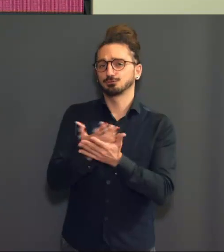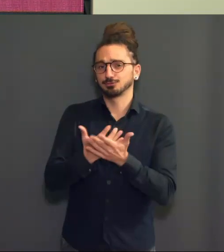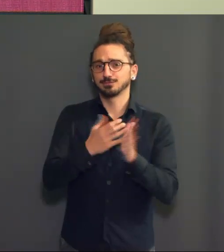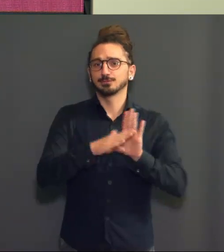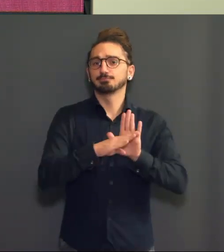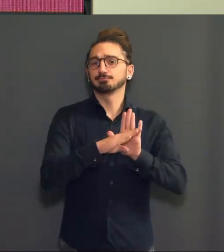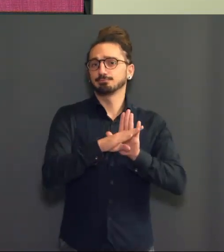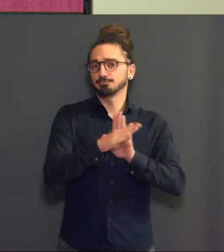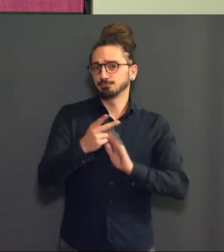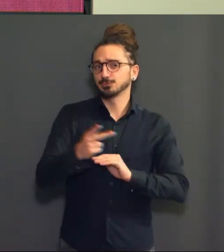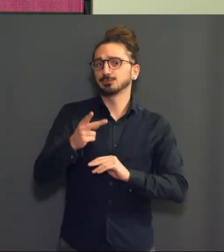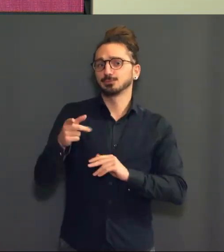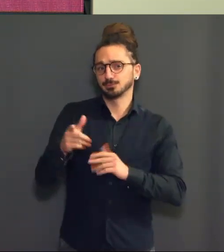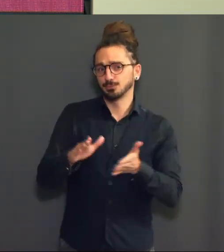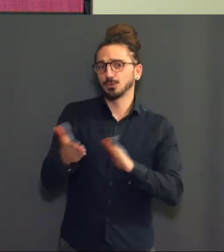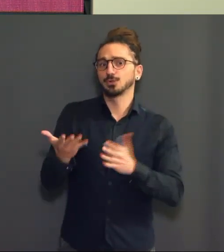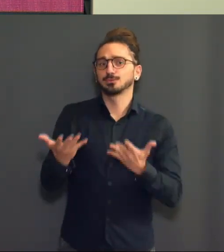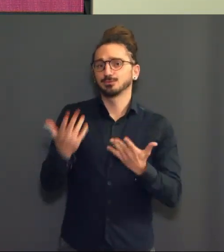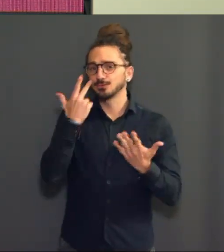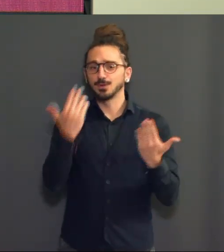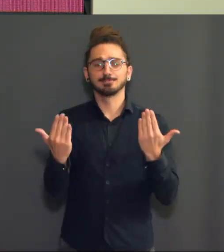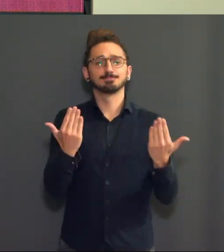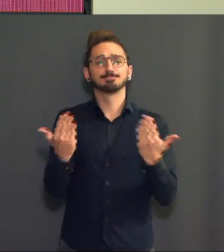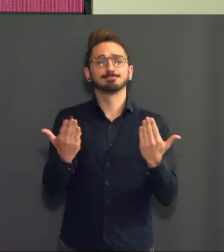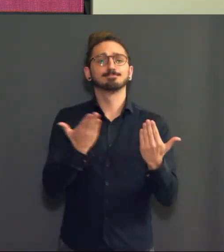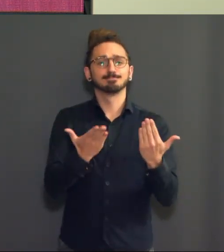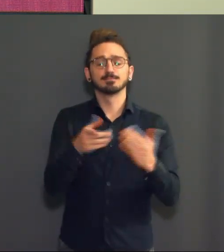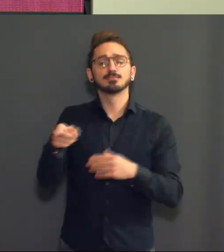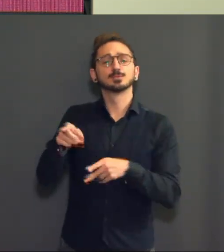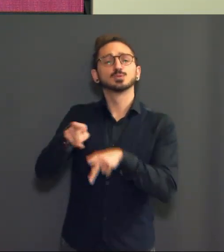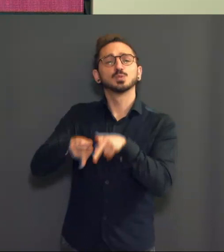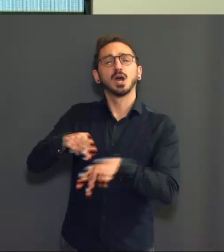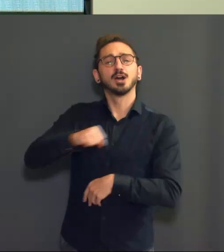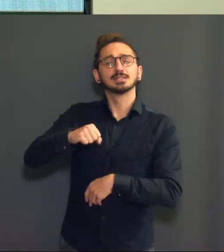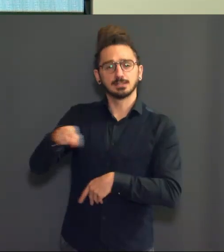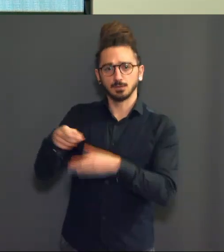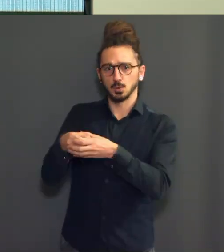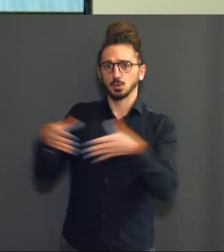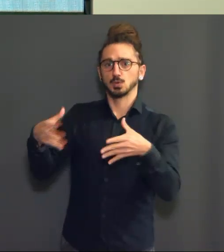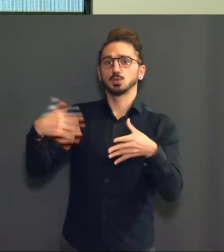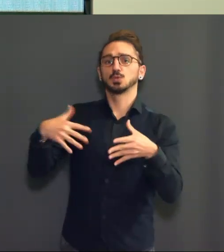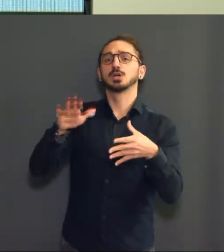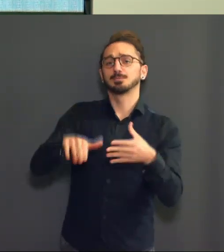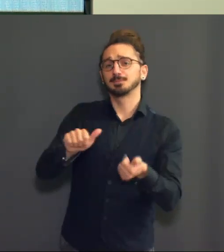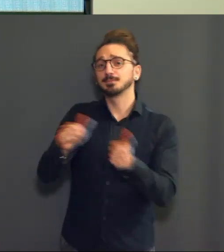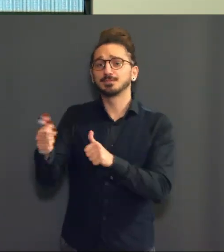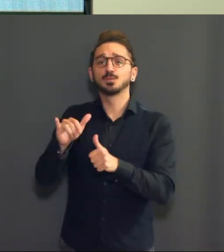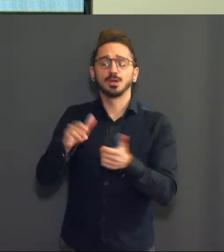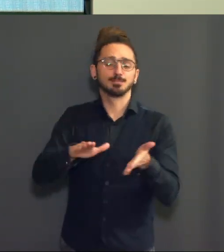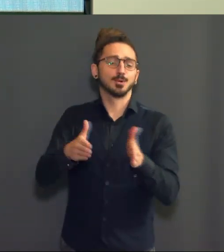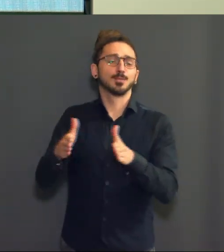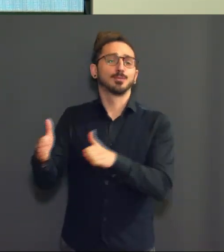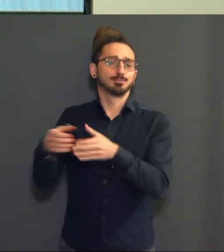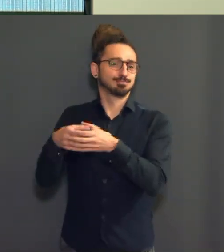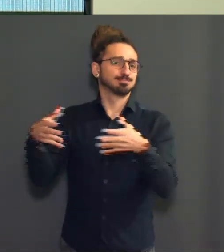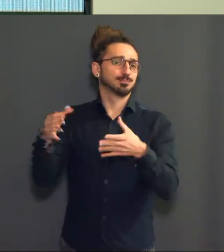de l'occupation intense des lits de soins intensifs depuis plusieurs semaines. Si on regarde la première diapositive, on